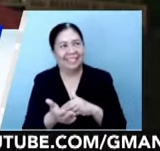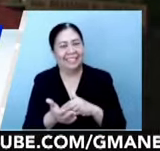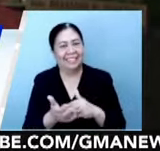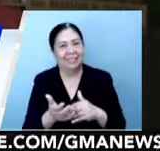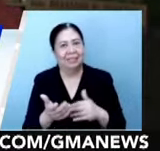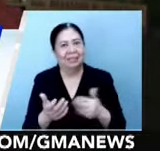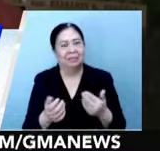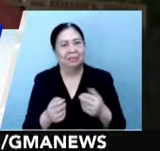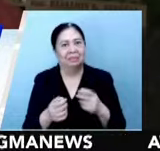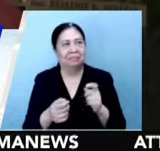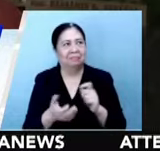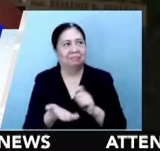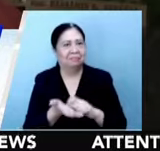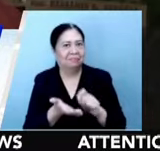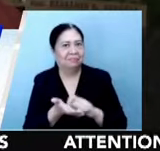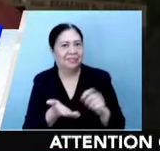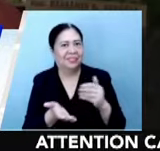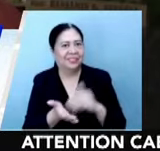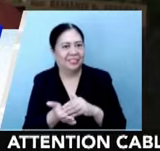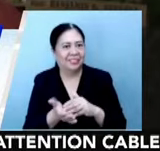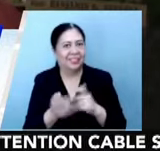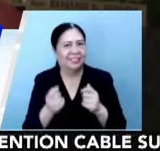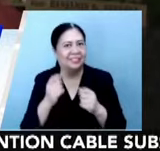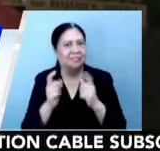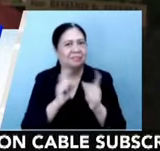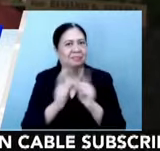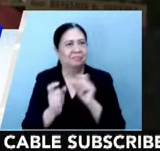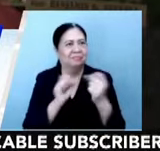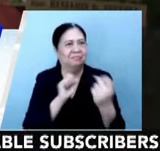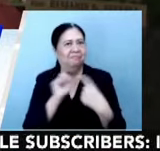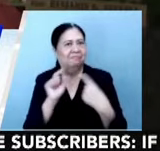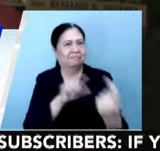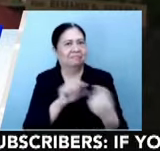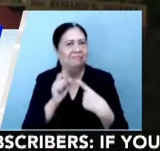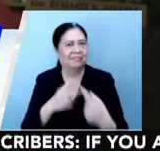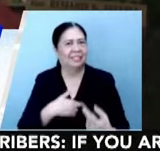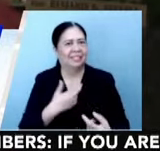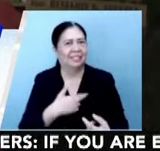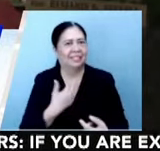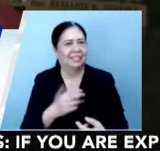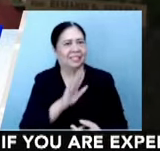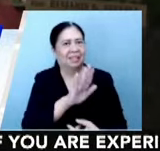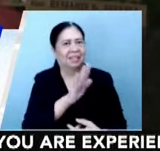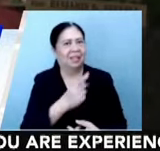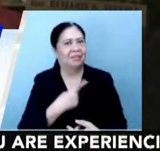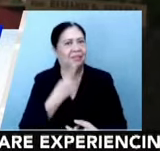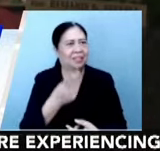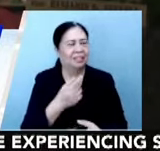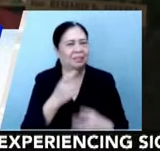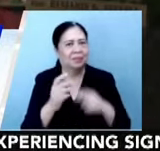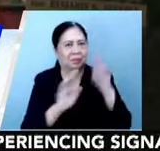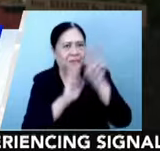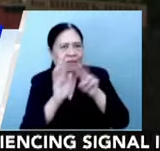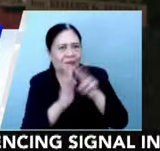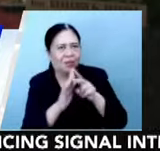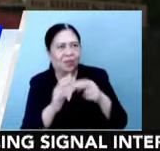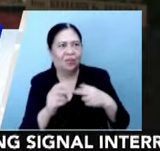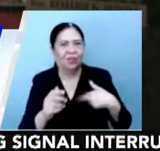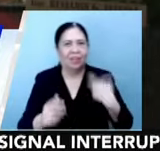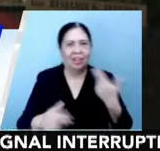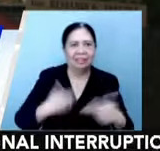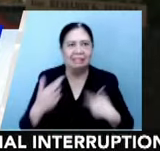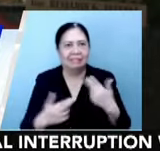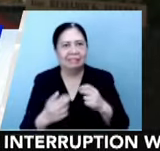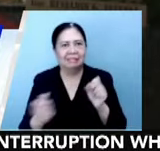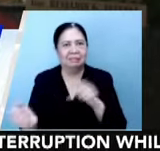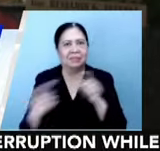I rode that wave. Nagkaroon ako ng interactions where I started reacting to that video, then reacting to that reaction to that video. Parang na-enjoy ko rin siya kasi